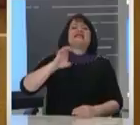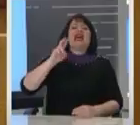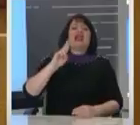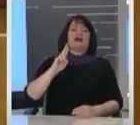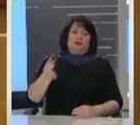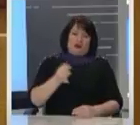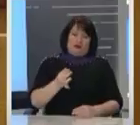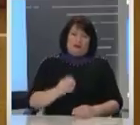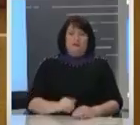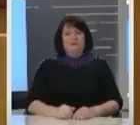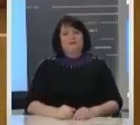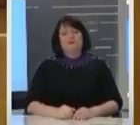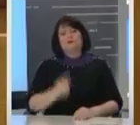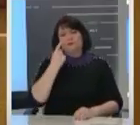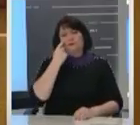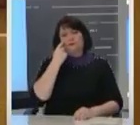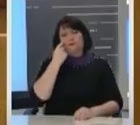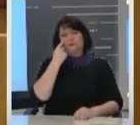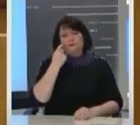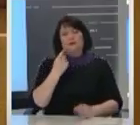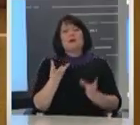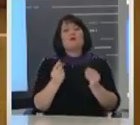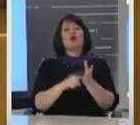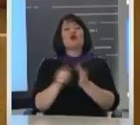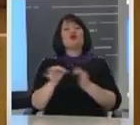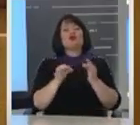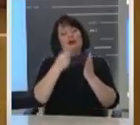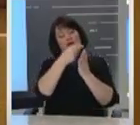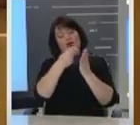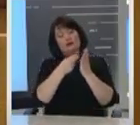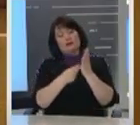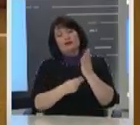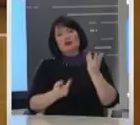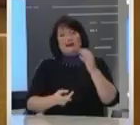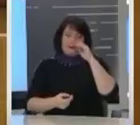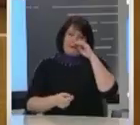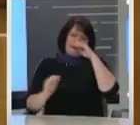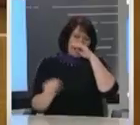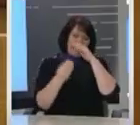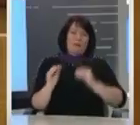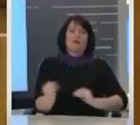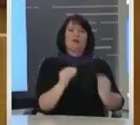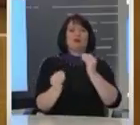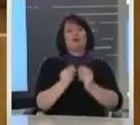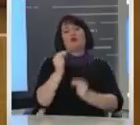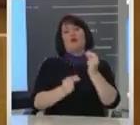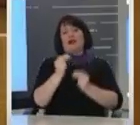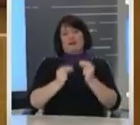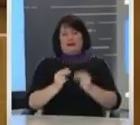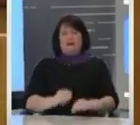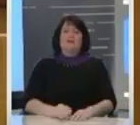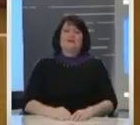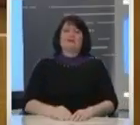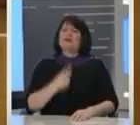όμως στα στοιχεία, στα σημεία του πολυνομοσχεδίου που προκαλούν προβλήματα αντί να λύνουν. Δεν θα μιλήσω